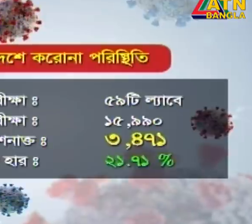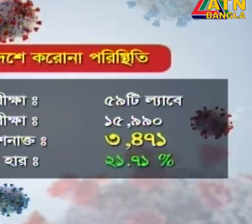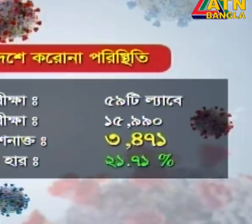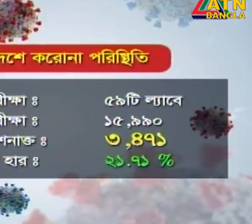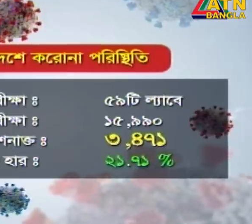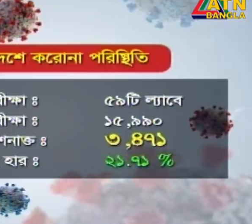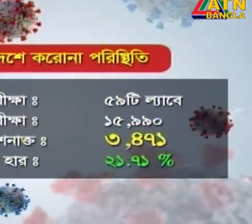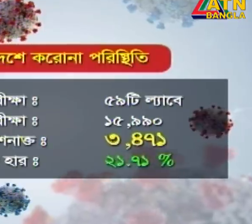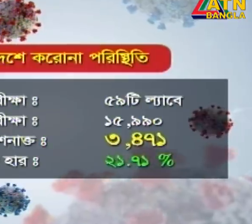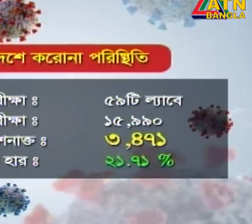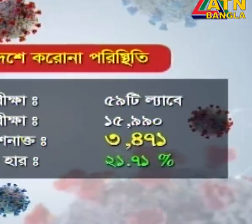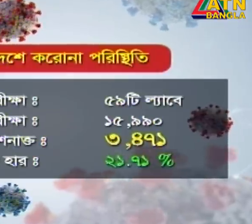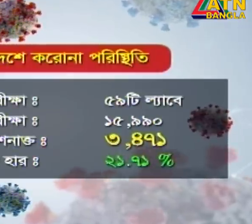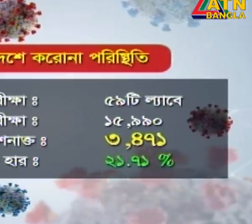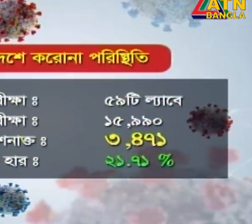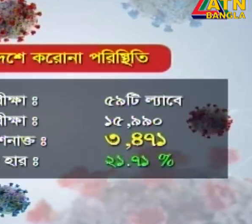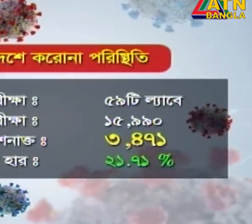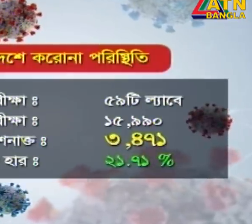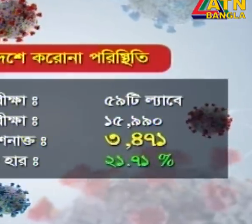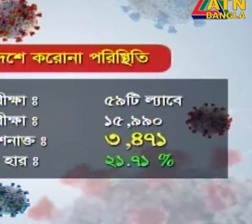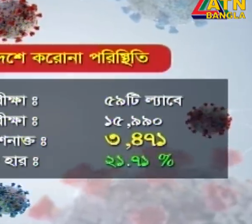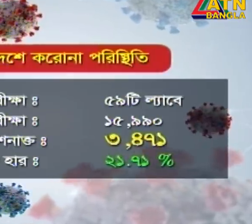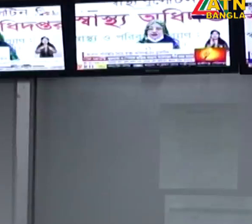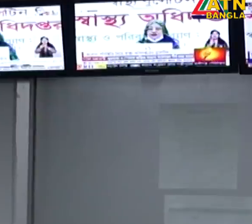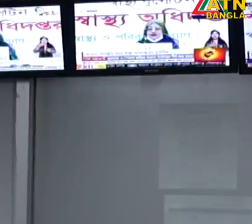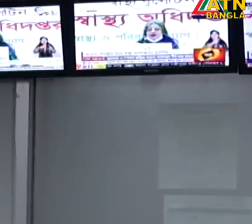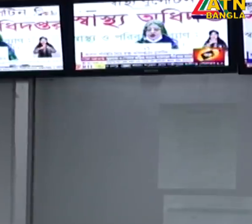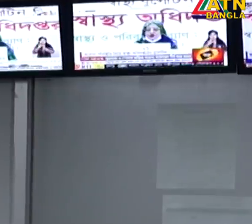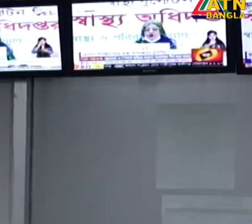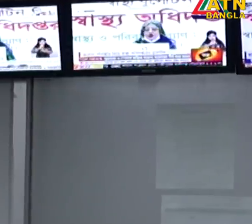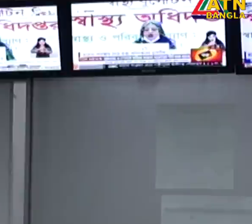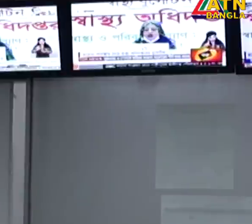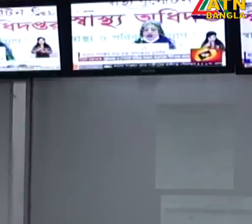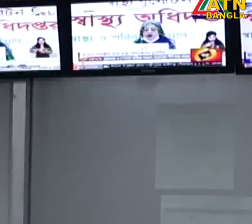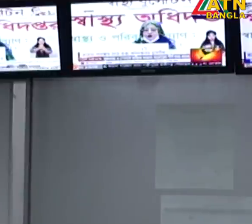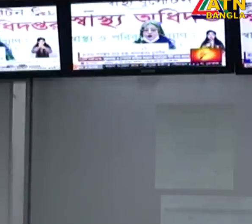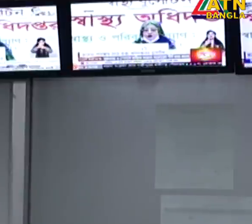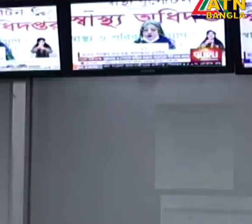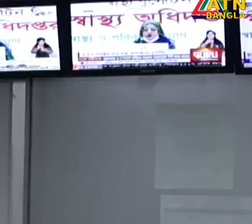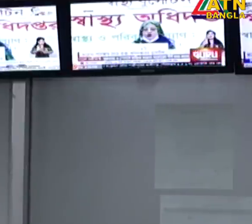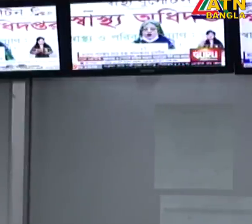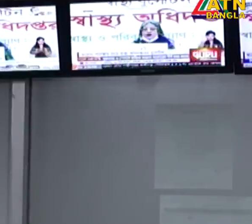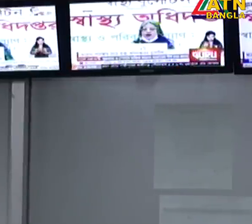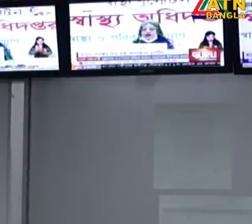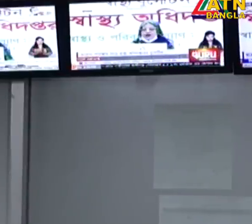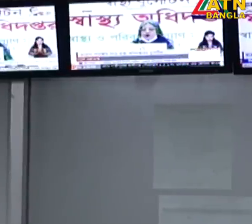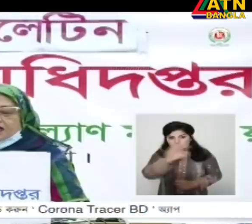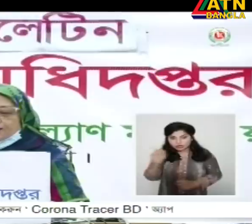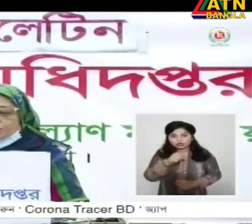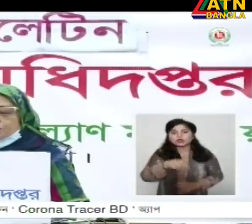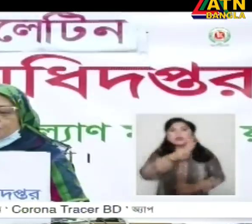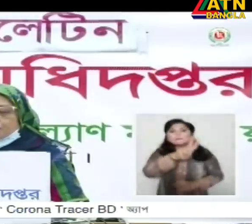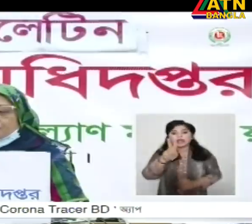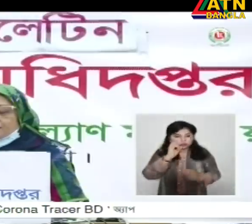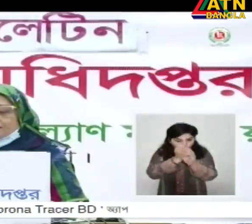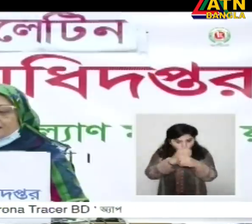মধ্যে শতকরা প্রায় 22 জন করোনায় আক্রান্ত। আক্রান্ত বেশি ঢাকা বিভাগে, এরপরে চট্টগ্রামে। এ